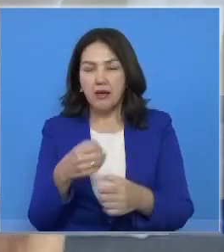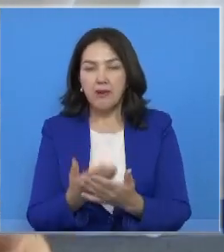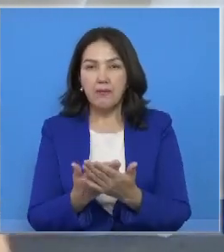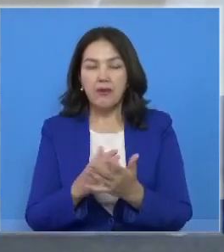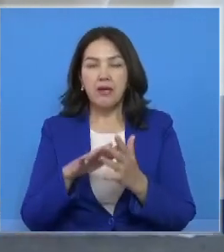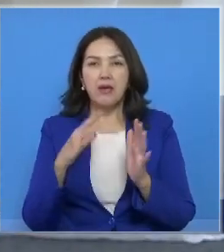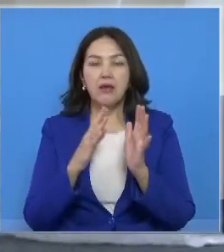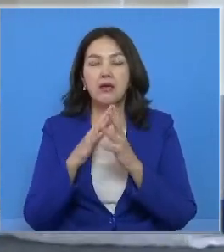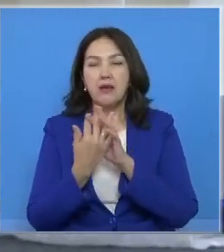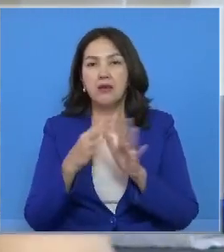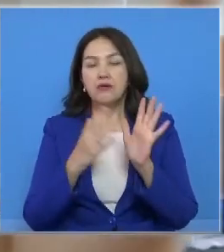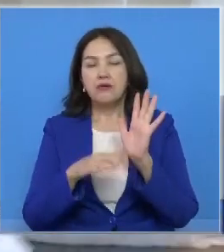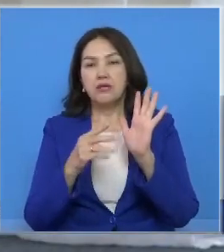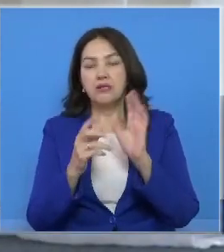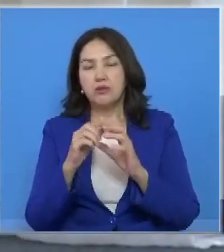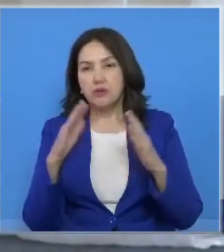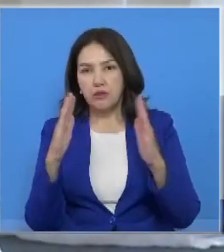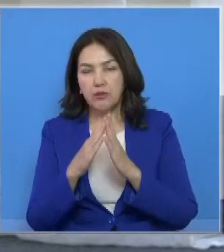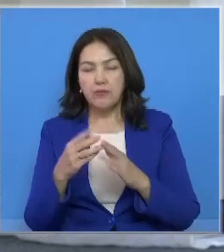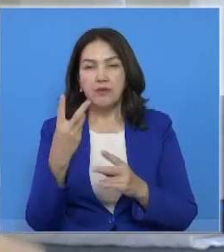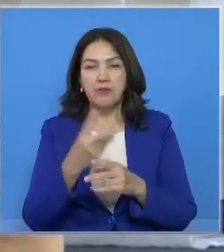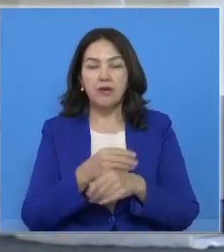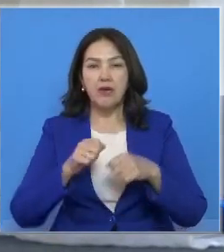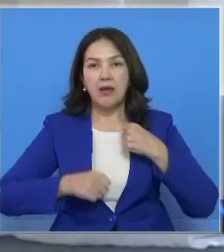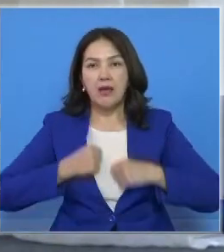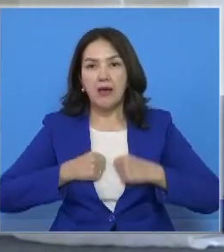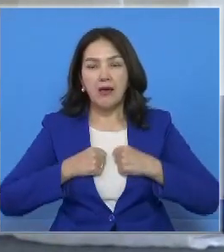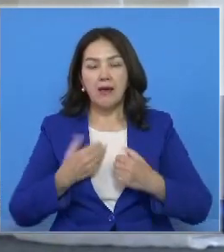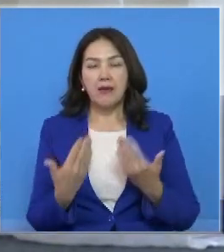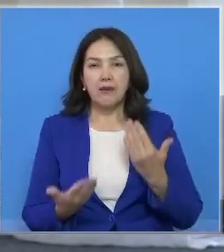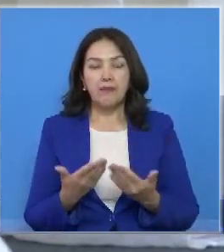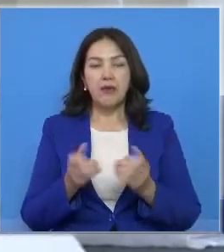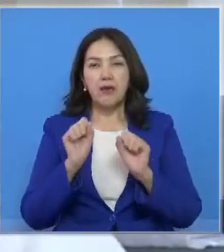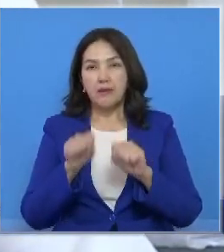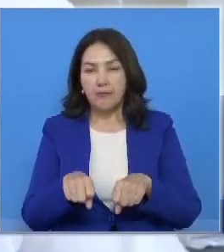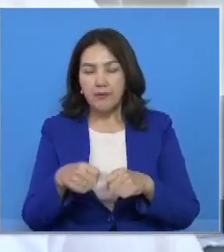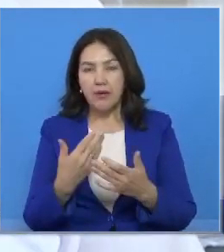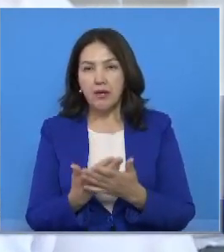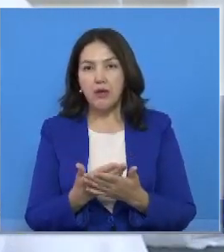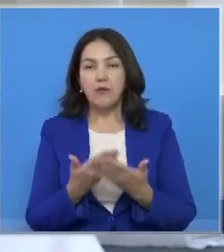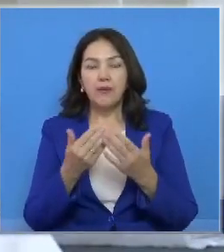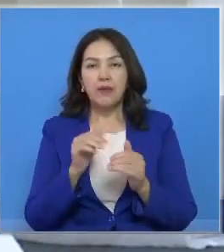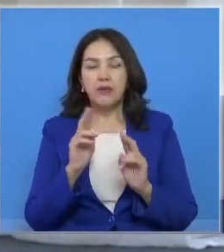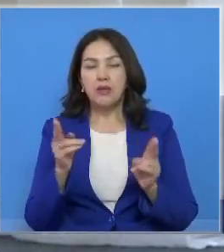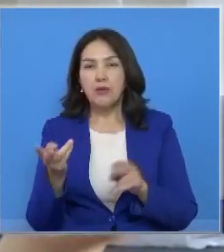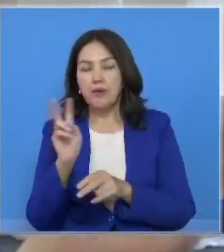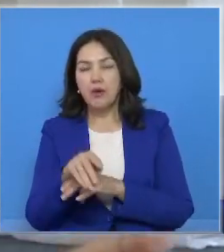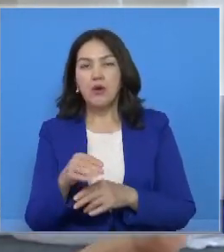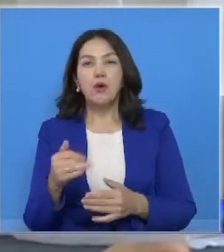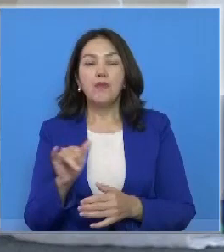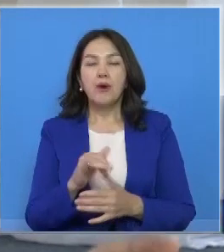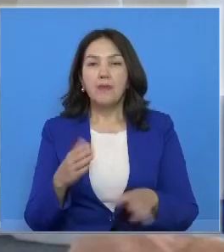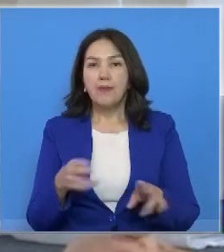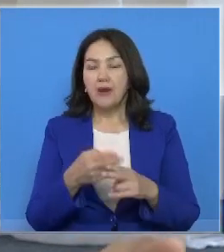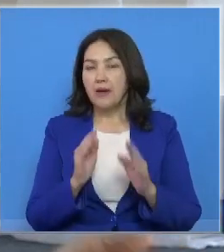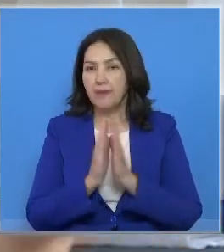селе 90-100 домов. 2-3 проекта приходят на открытие бани. И если даже мы все одобрим, то элементарно некому будет ходить туда.